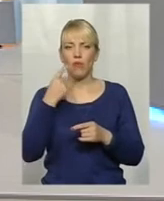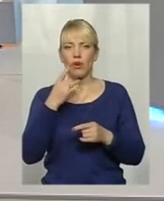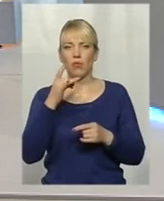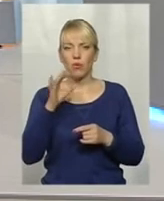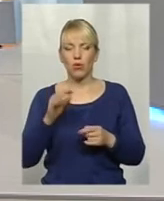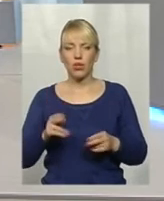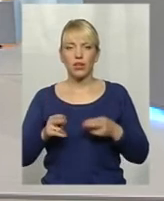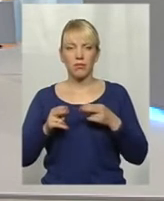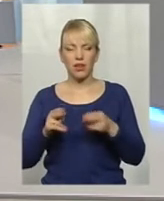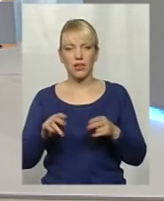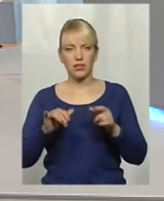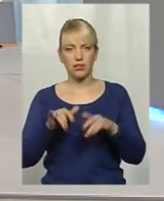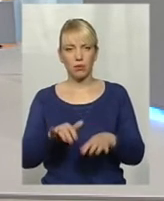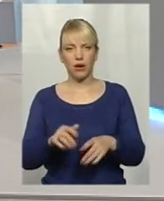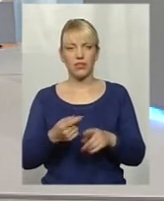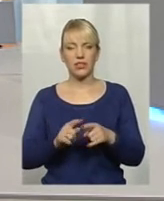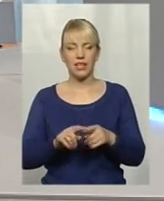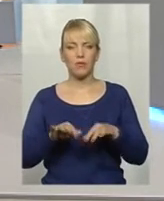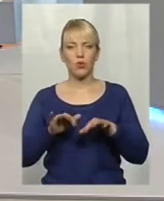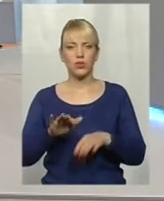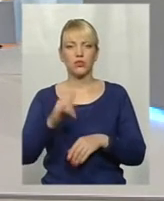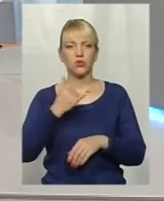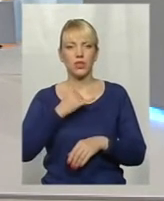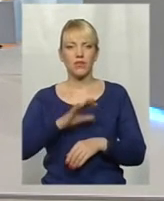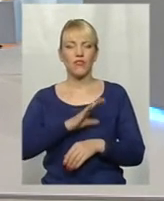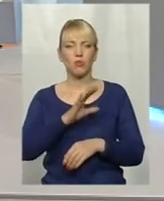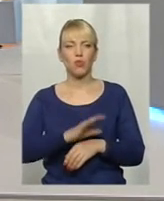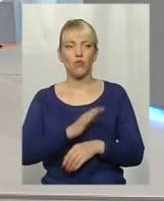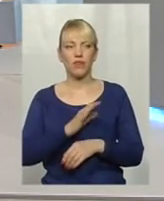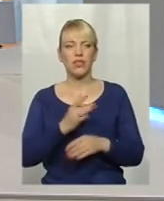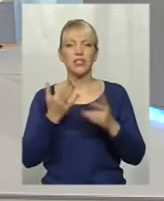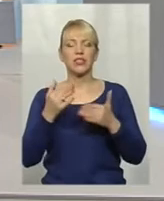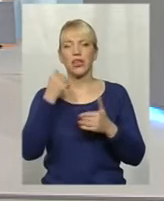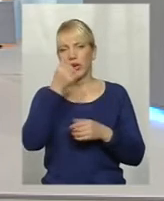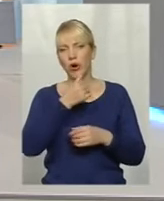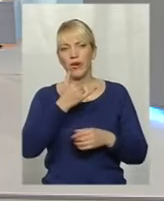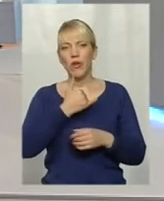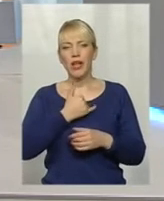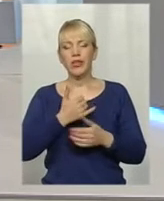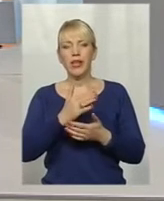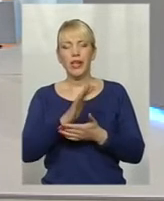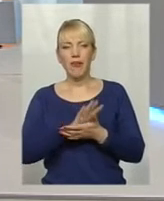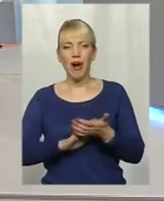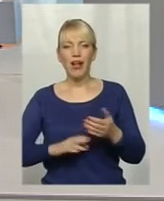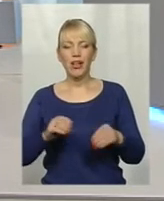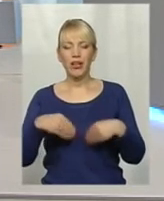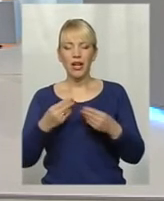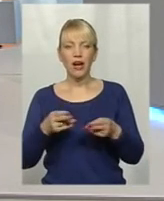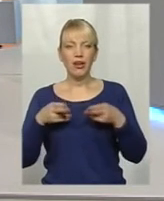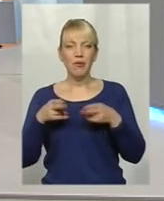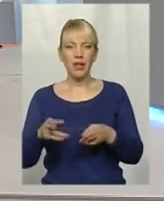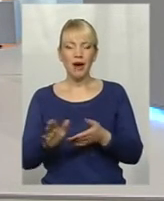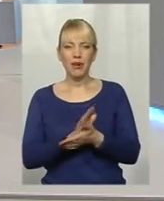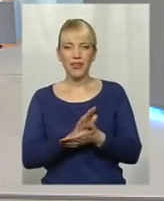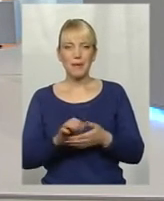справі. Власне, цей процес у нас відбувався вже скільки років взагалі триває? От така надання саме в кримінальних справах безоплатної правової.